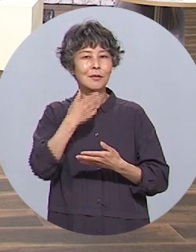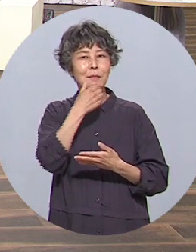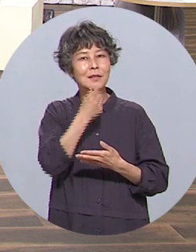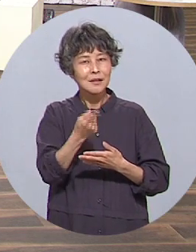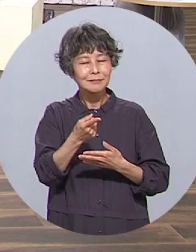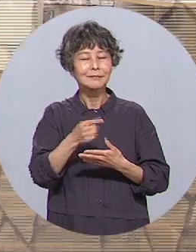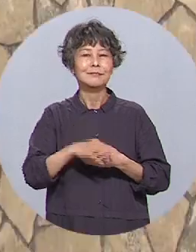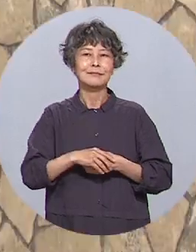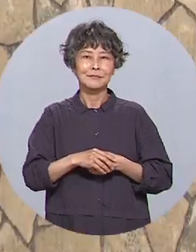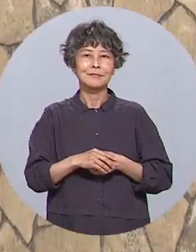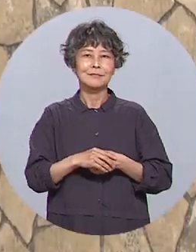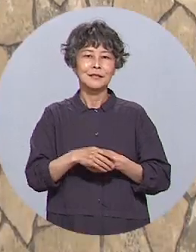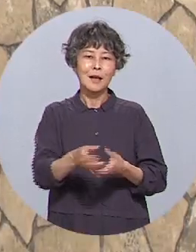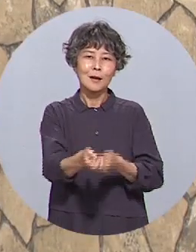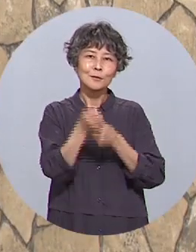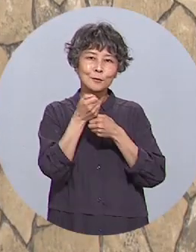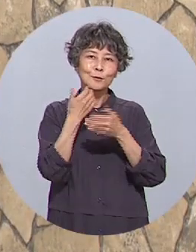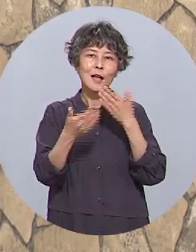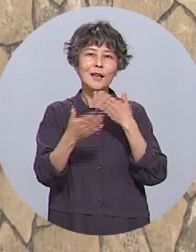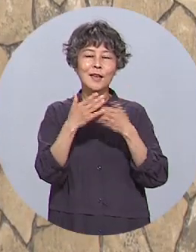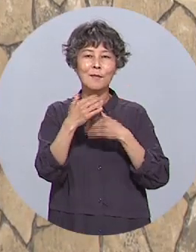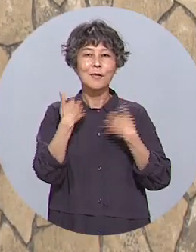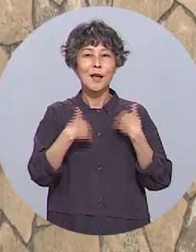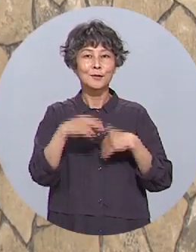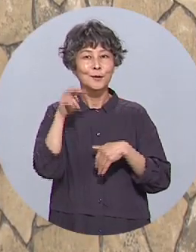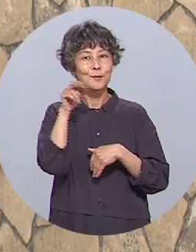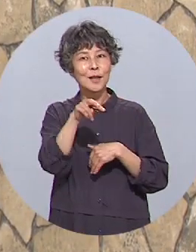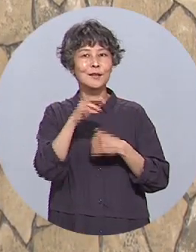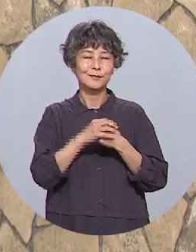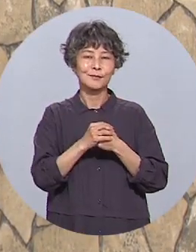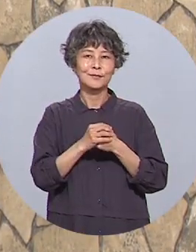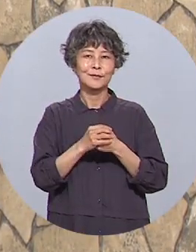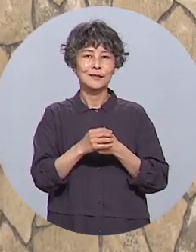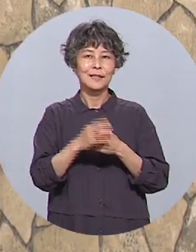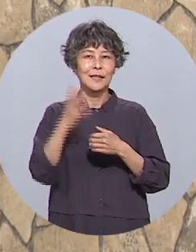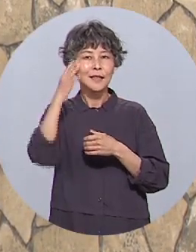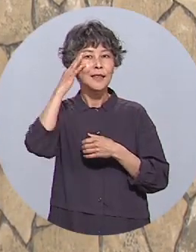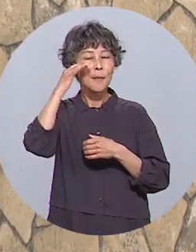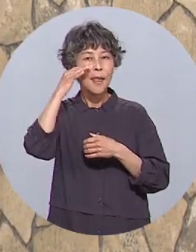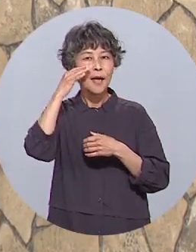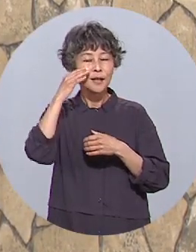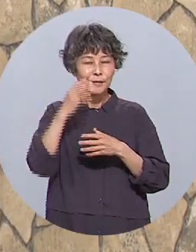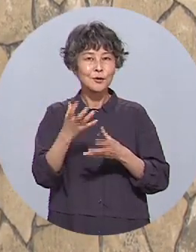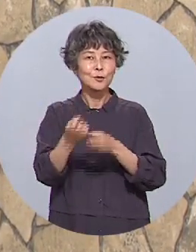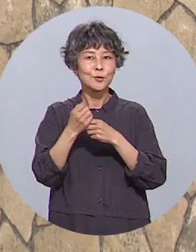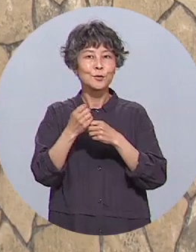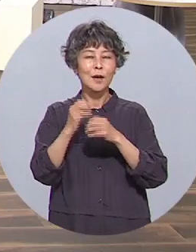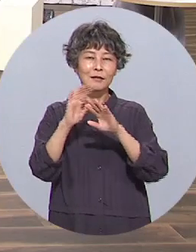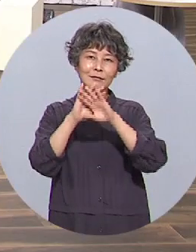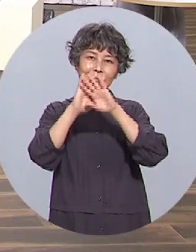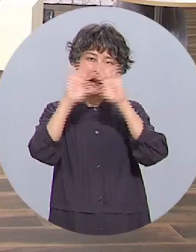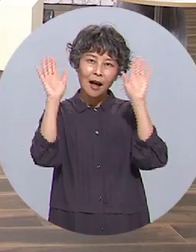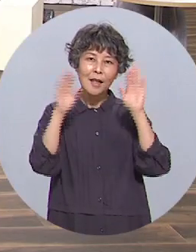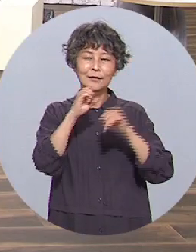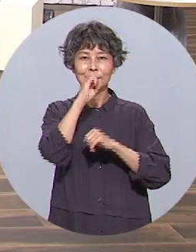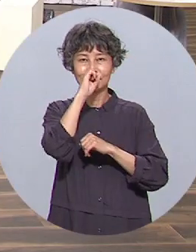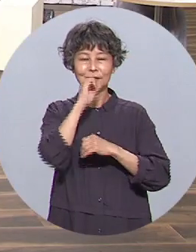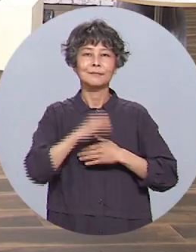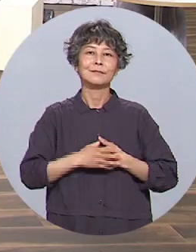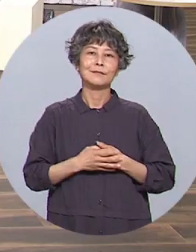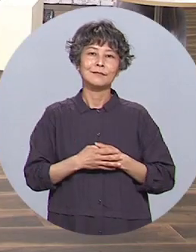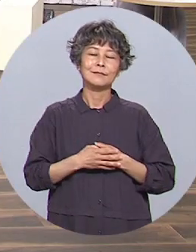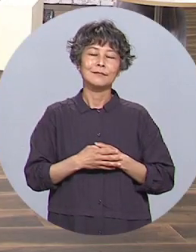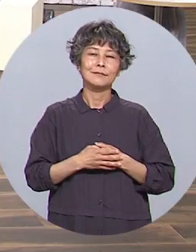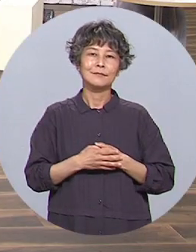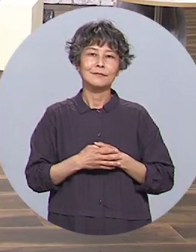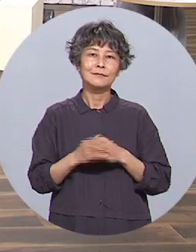し、抜くのも楽しそうだったんで、玉ねぎ収穫祭晴れるといいですね。 そう